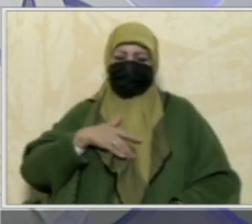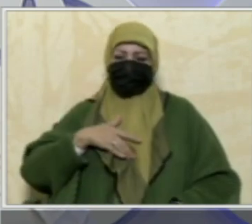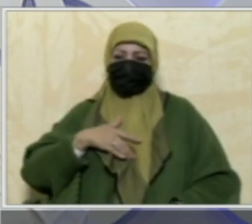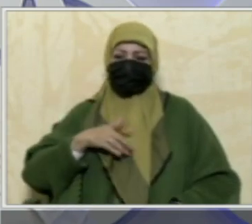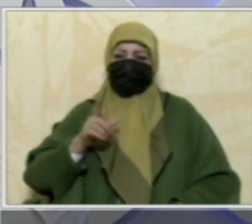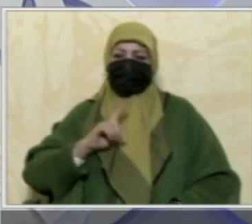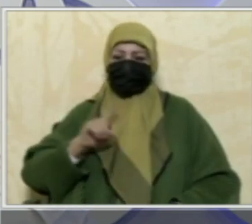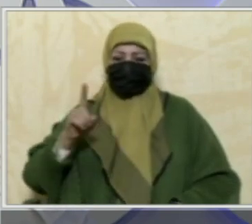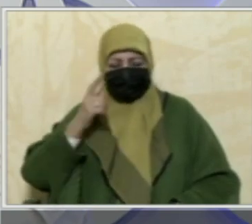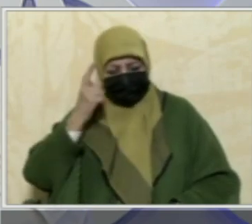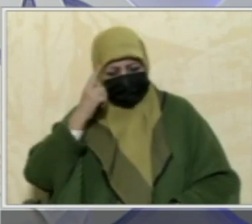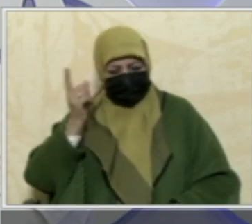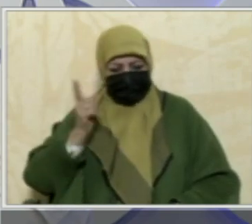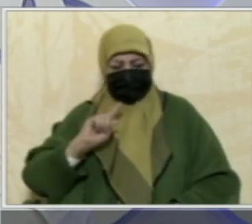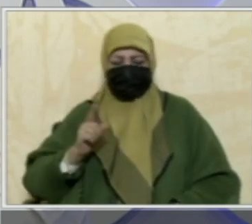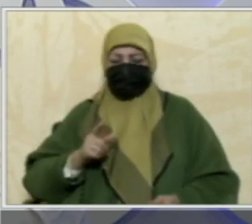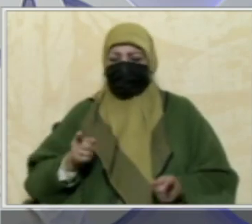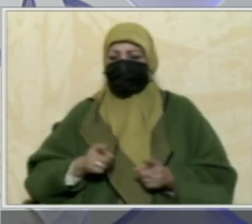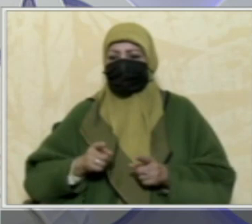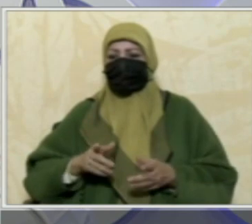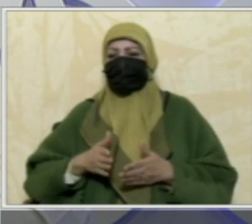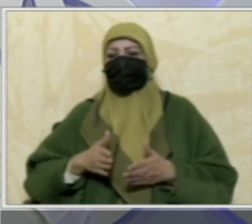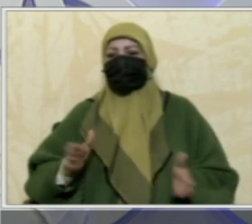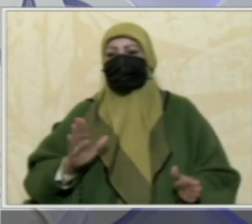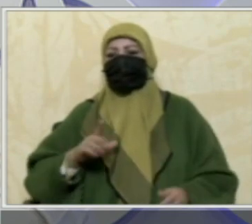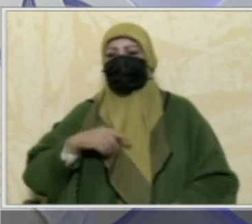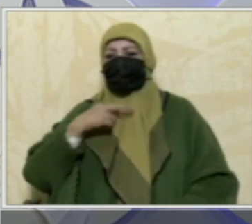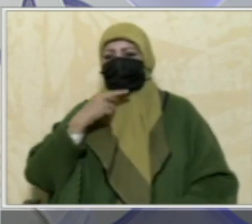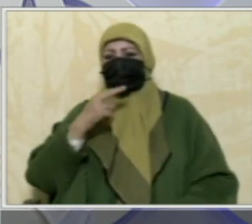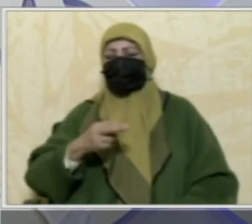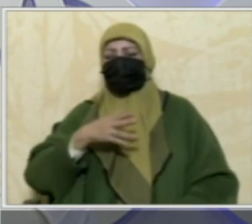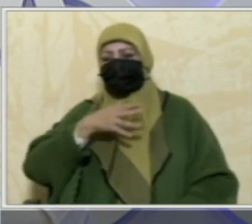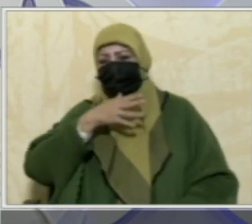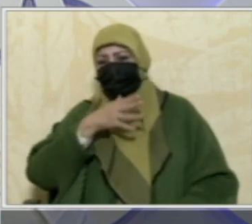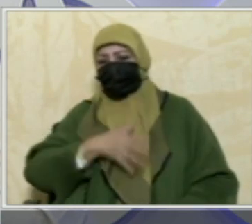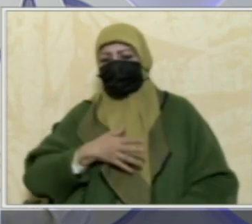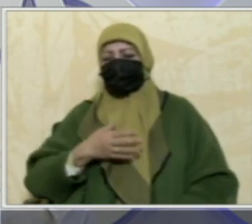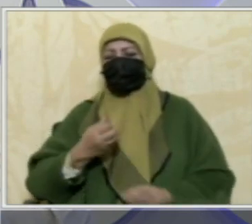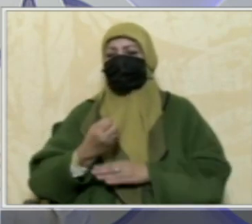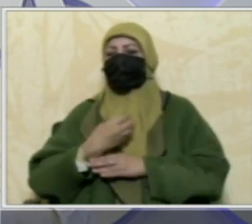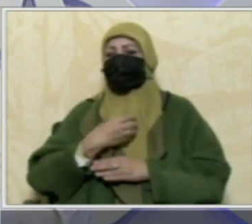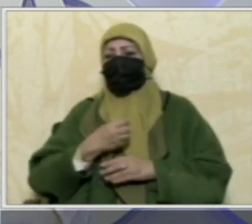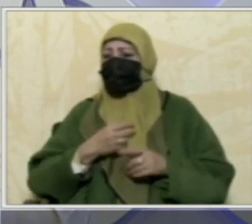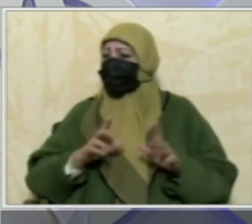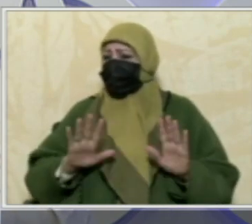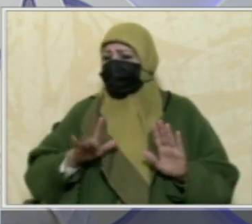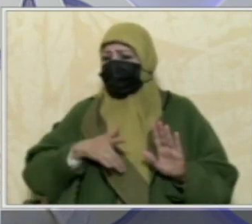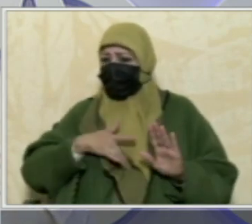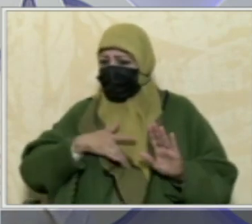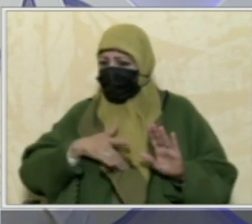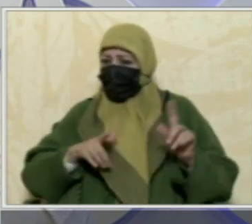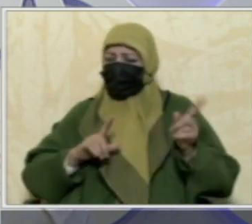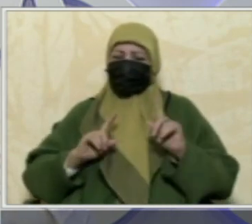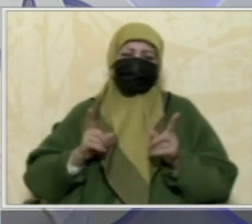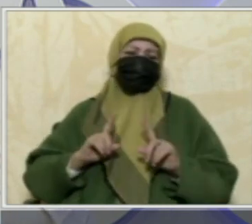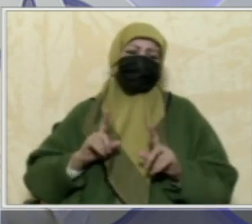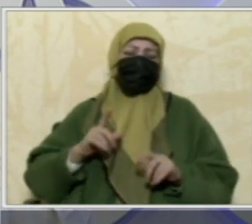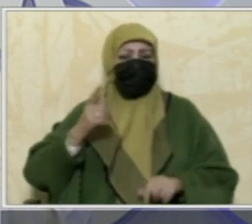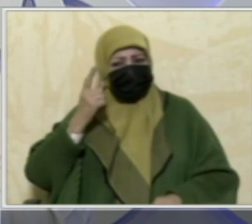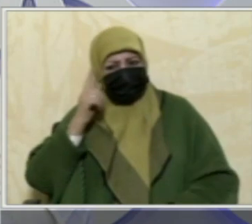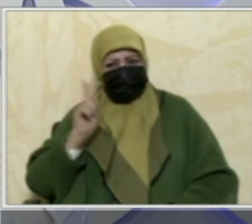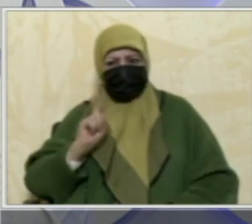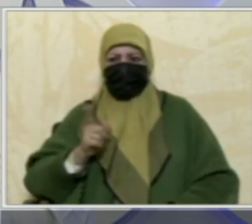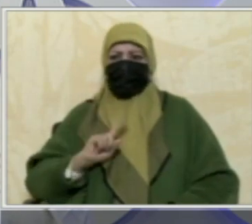هكذا علمنا مشايخنا ولا يزالون الى الان اذا سئلوا عما لم يتيقنوا من جوابك حتى